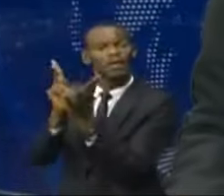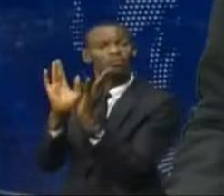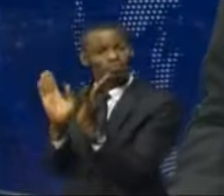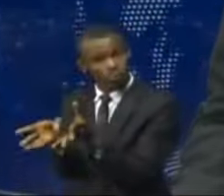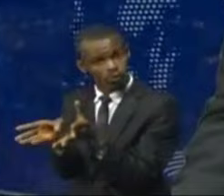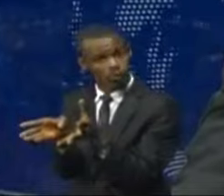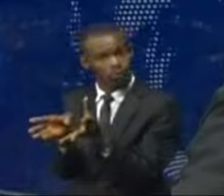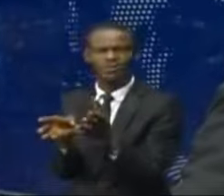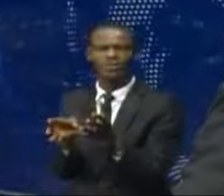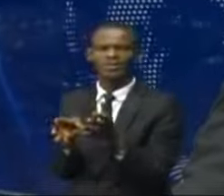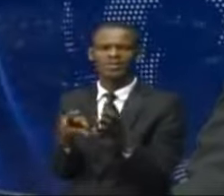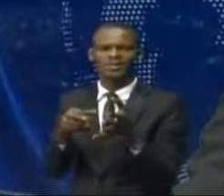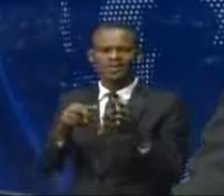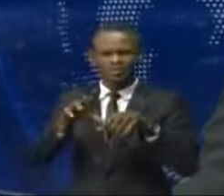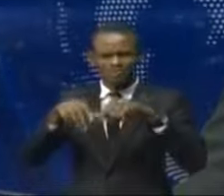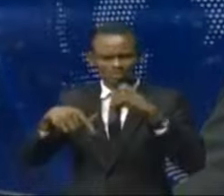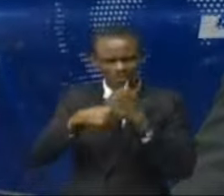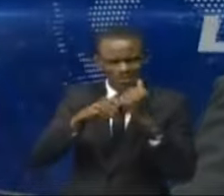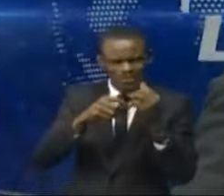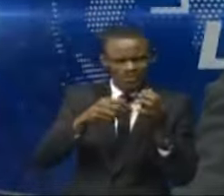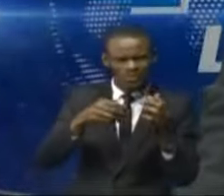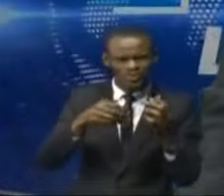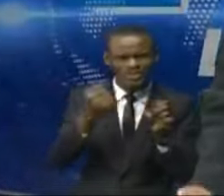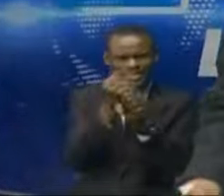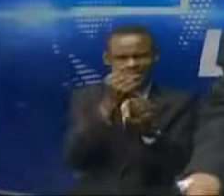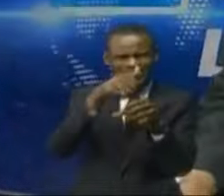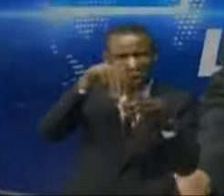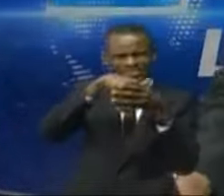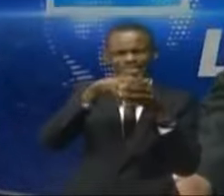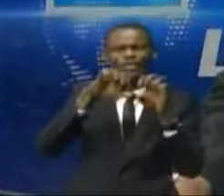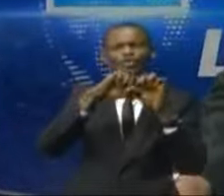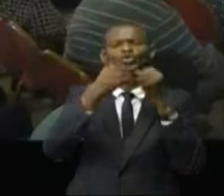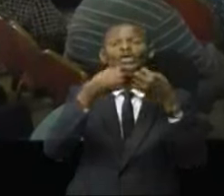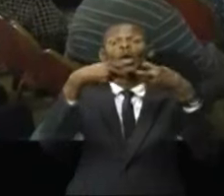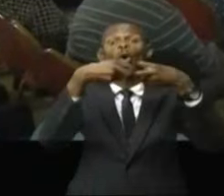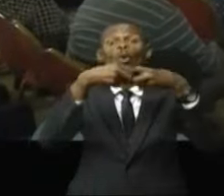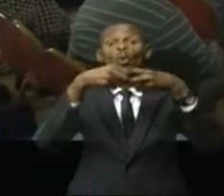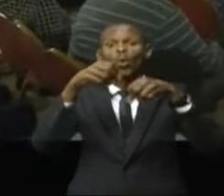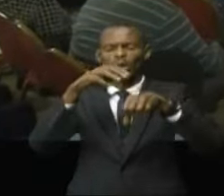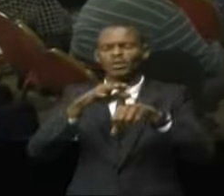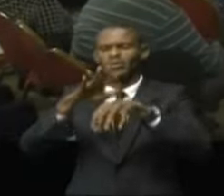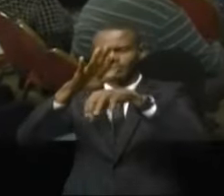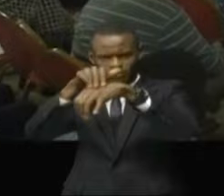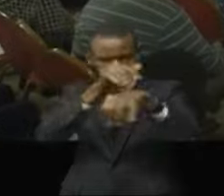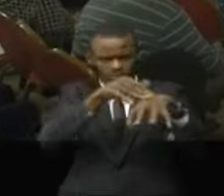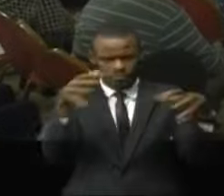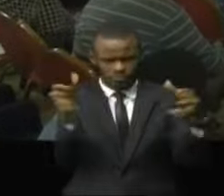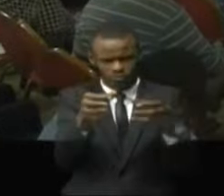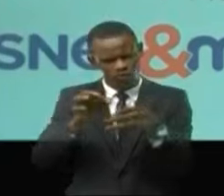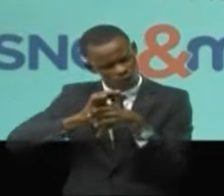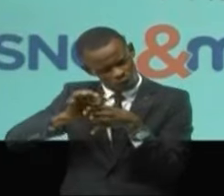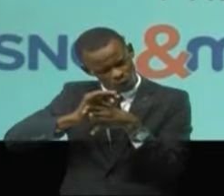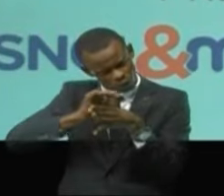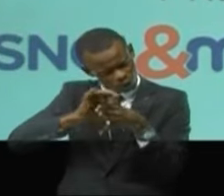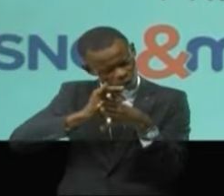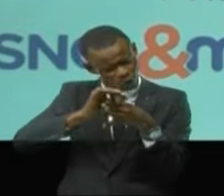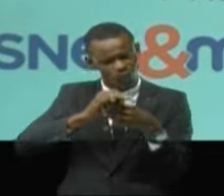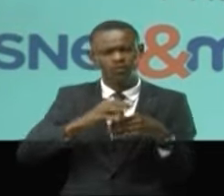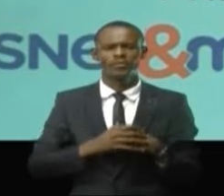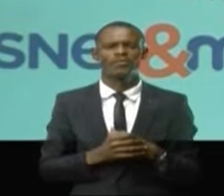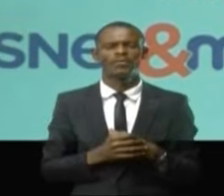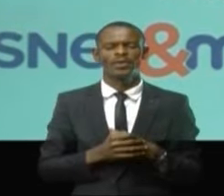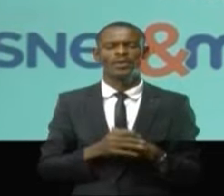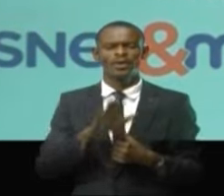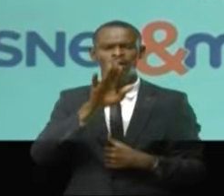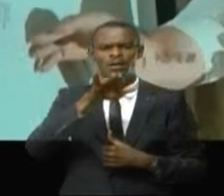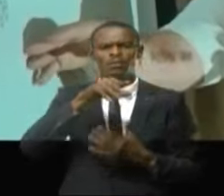informations sur ce mécanisme. La suite avec Edith Chala et Yvette Makuntima. C'est un projet pilote, Snellbox et